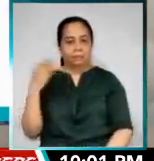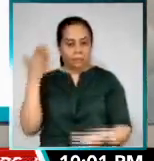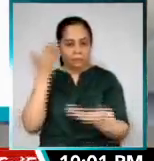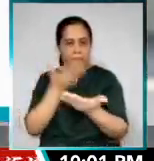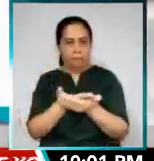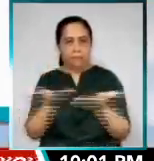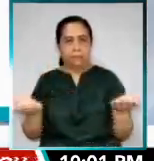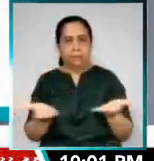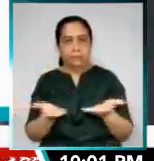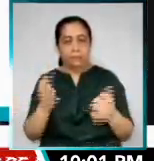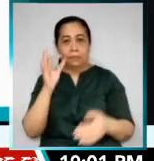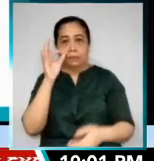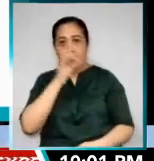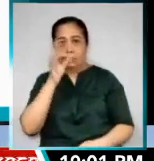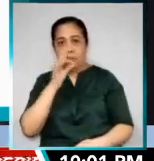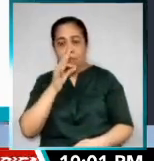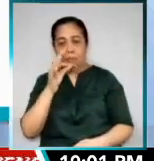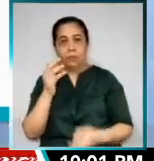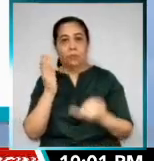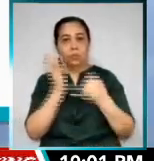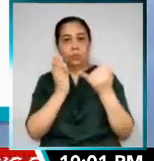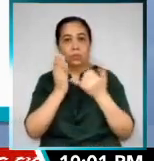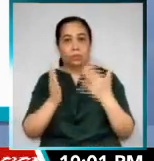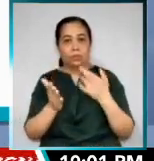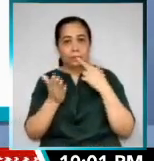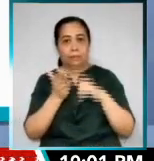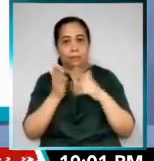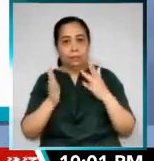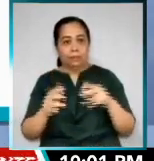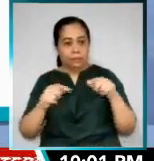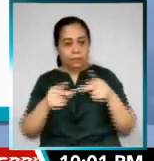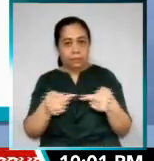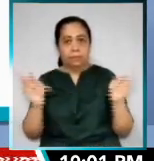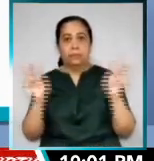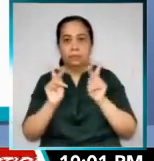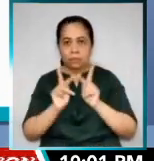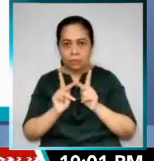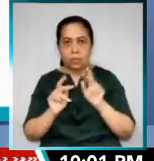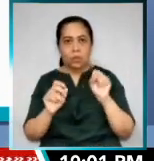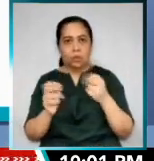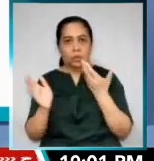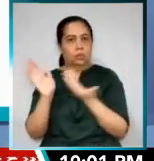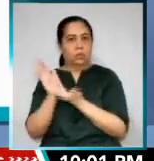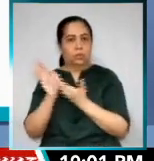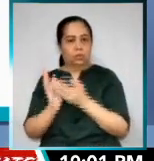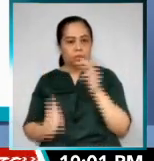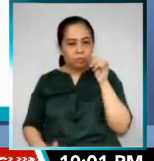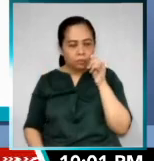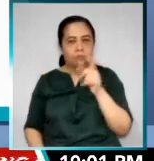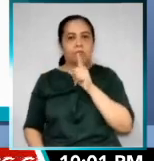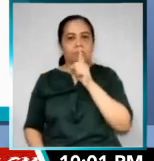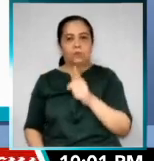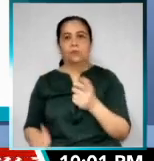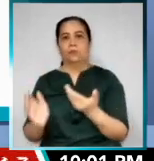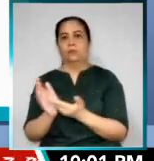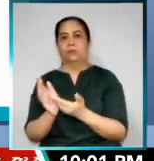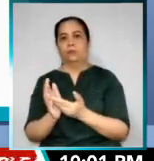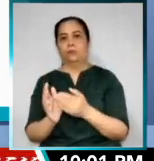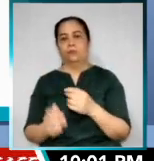Pilipinong mamahayag ang lugar na ito. Ayon na mismo makakapagkumpirma na